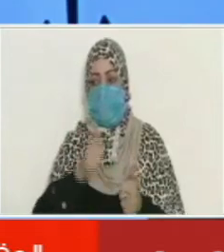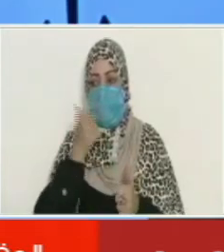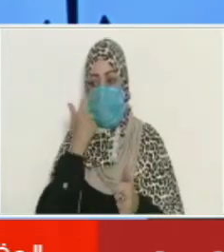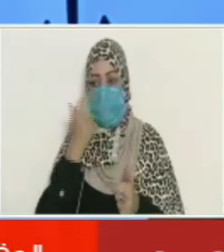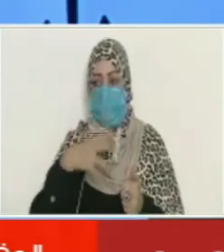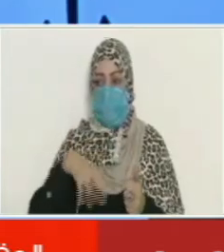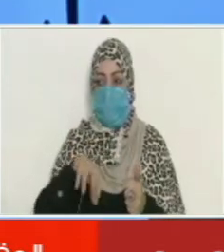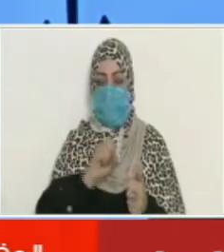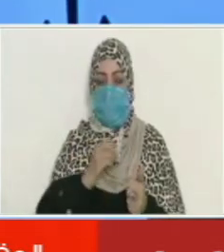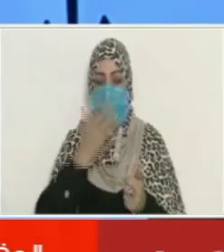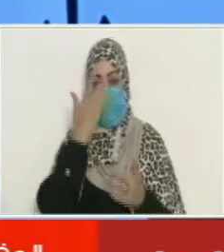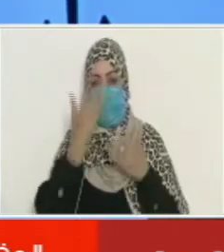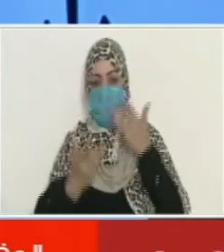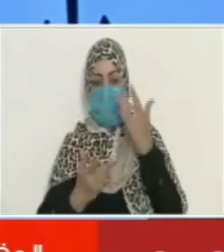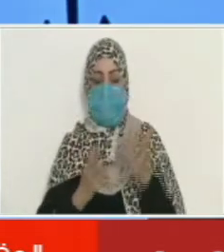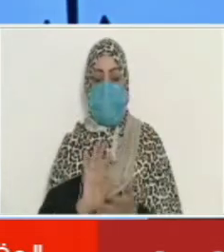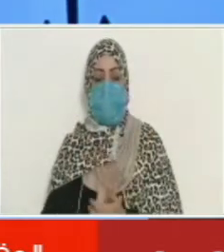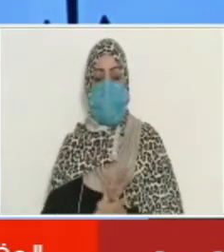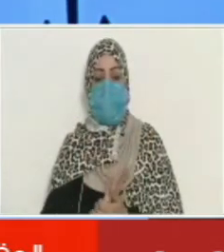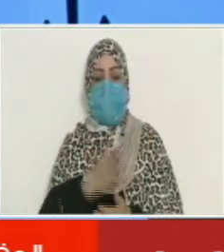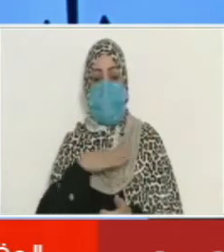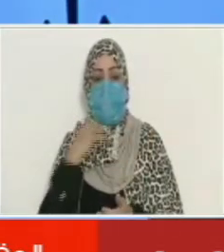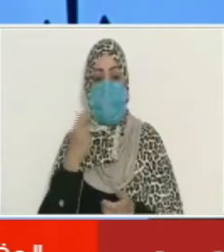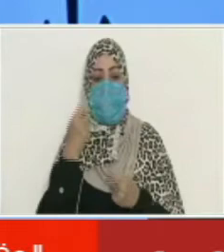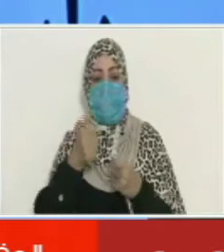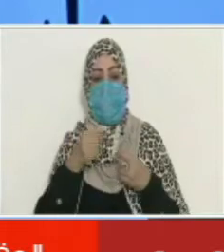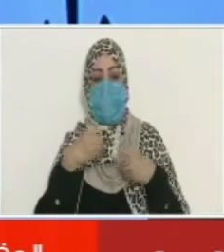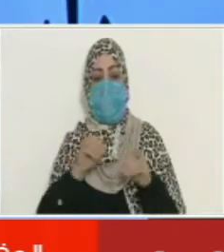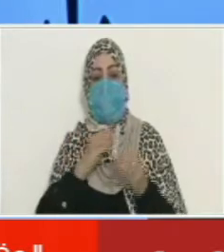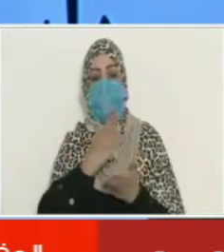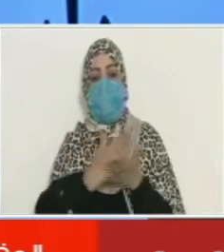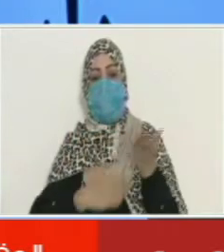إليها يفسد العقد والله أعلم، بالتالي يترتب عليها يعني هي